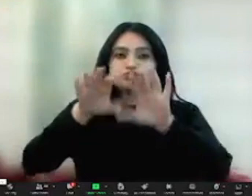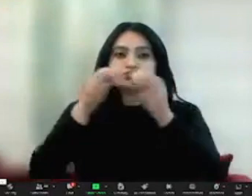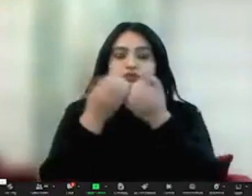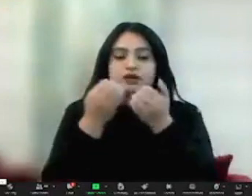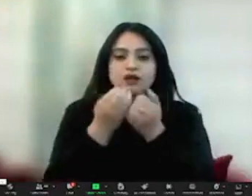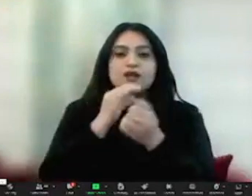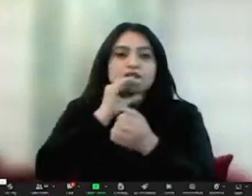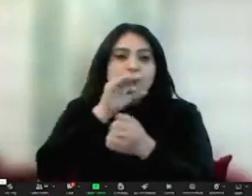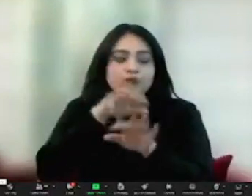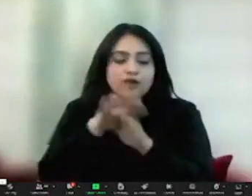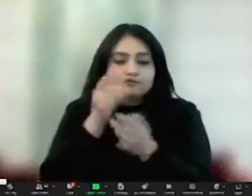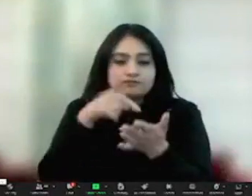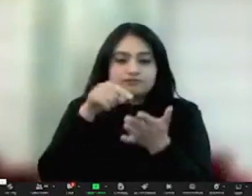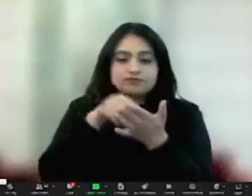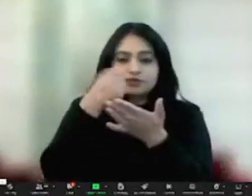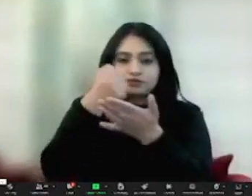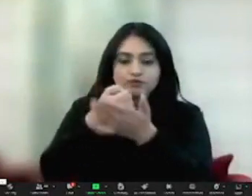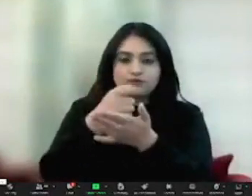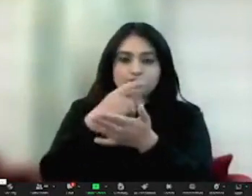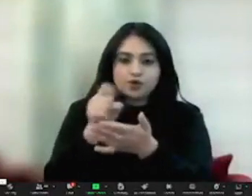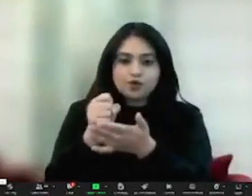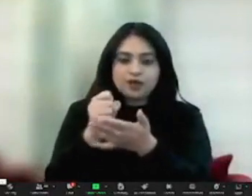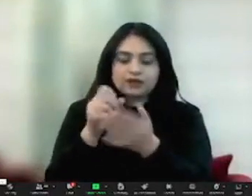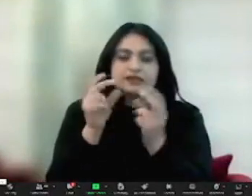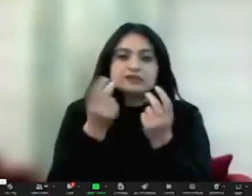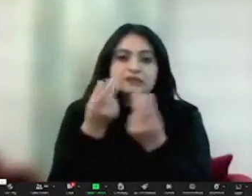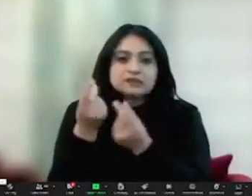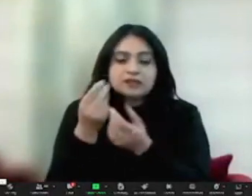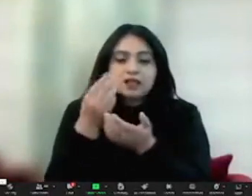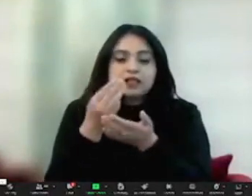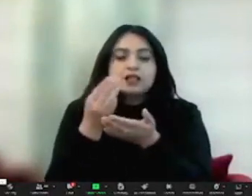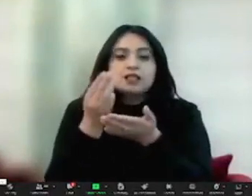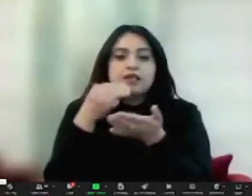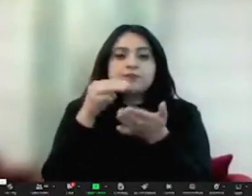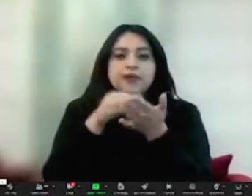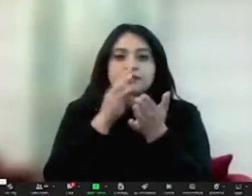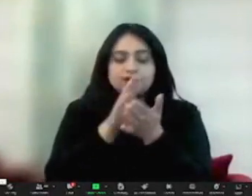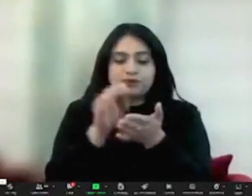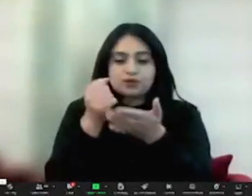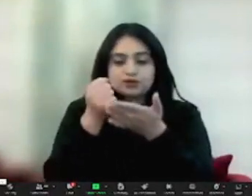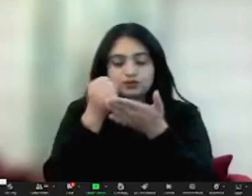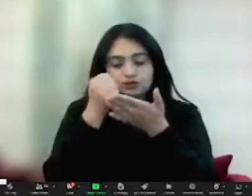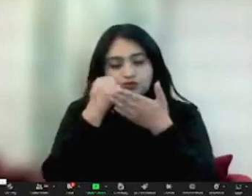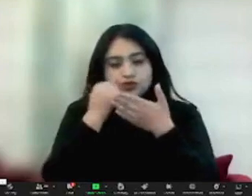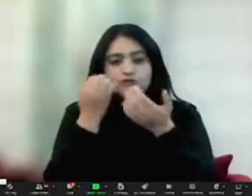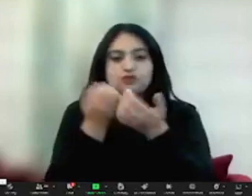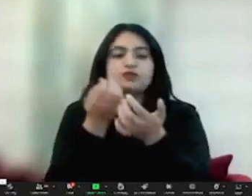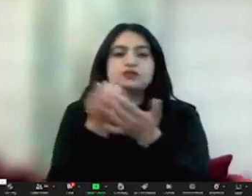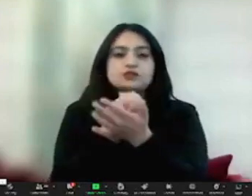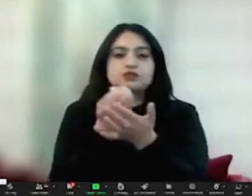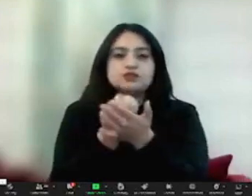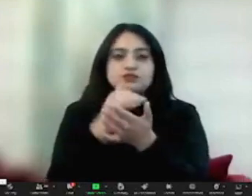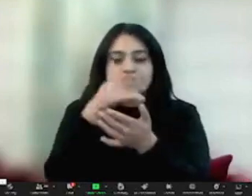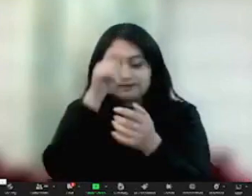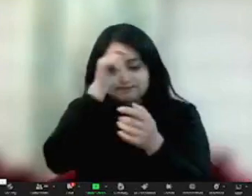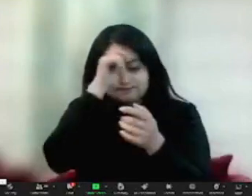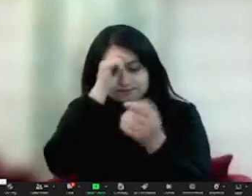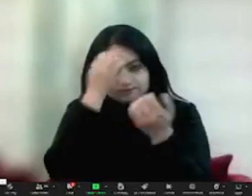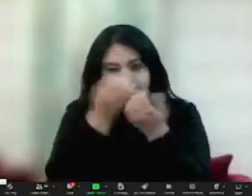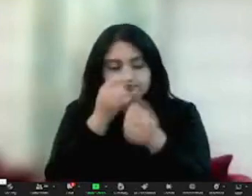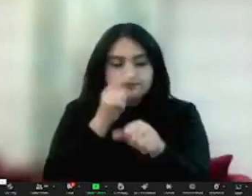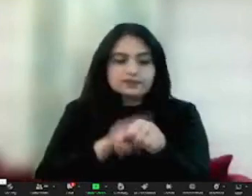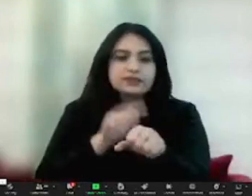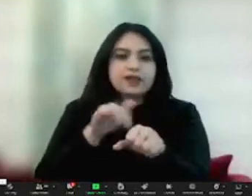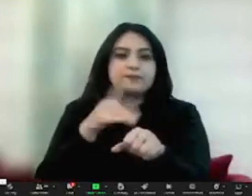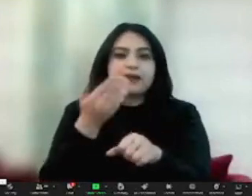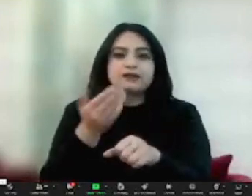डिजिटलको माध्यमबाट एकदमै सहयोग गर्ने संस्था र व्यक्तित्वलाई अब सम्मान गर्ने समय भएको छ। म ड्यासमा निम्ति आउन चाहन्छु